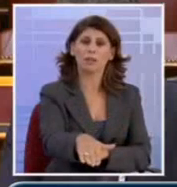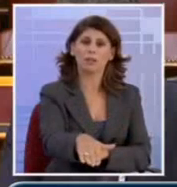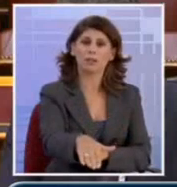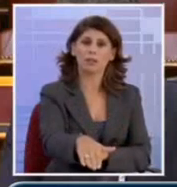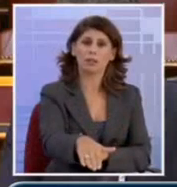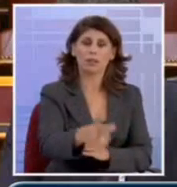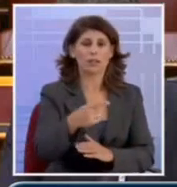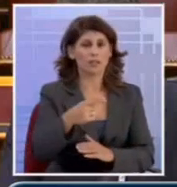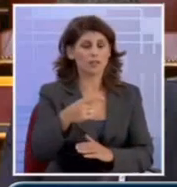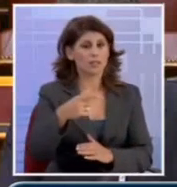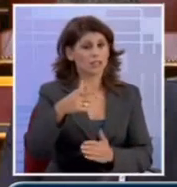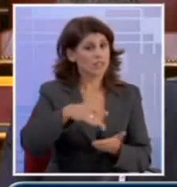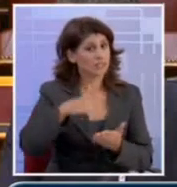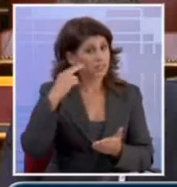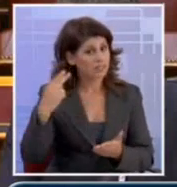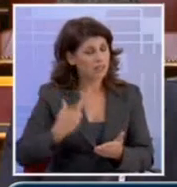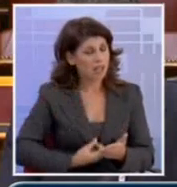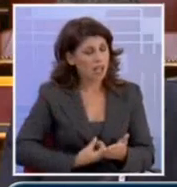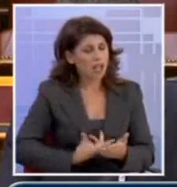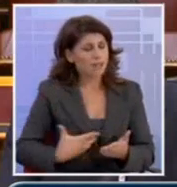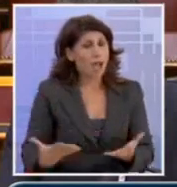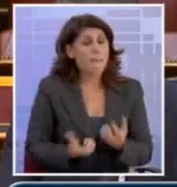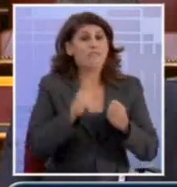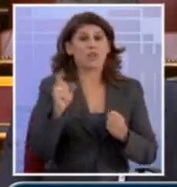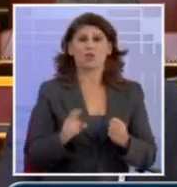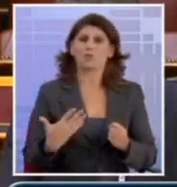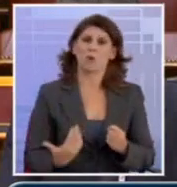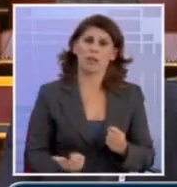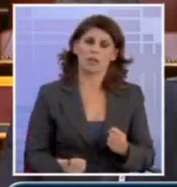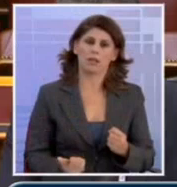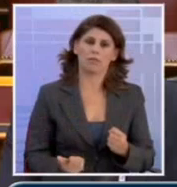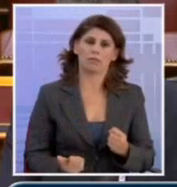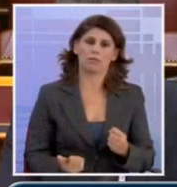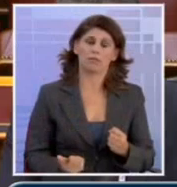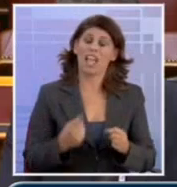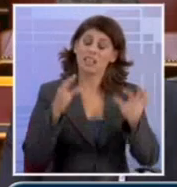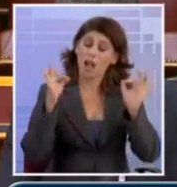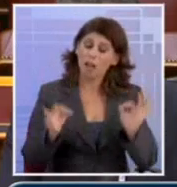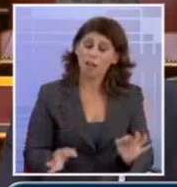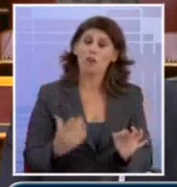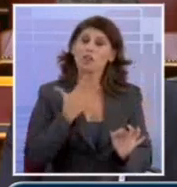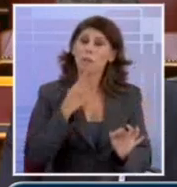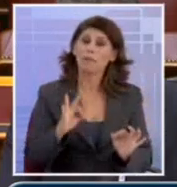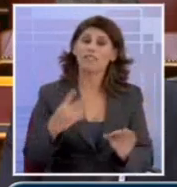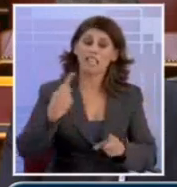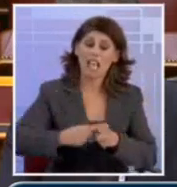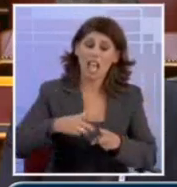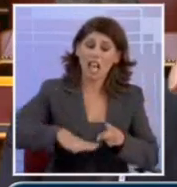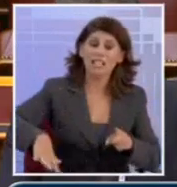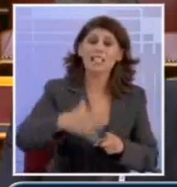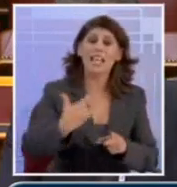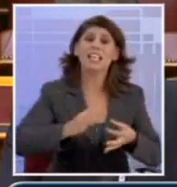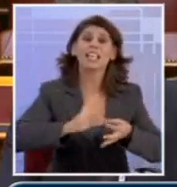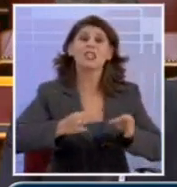της ευφυΐας του και του ενστίκτου επιβίωσης που έχει. Και ακριβώς επειδή ο ελληνικός λαός έχει